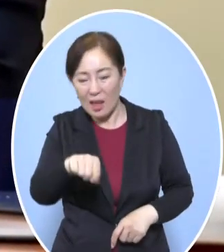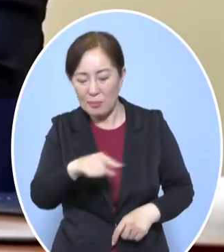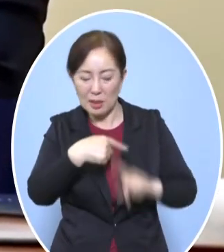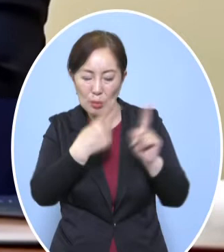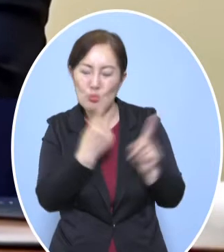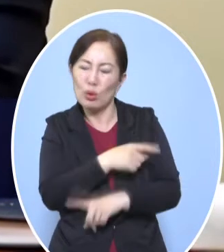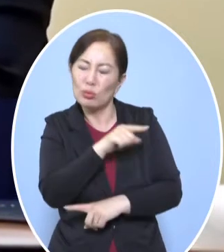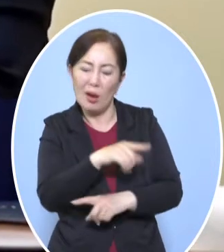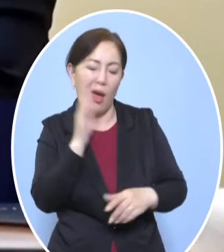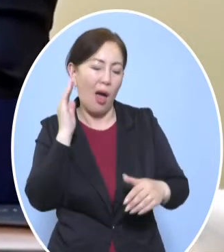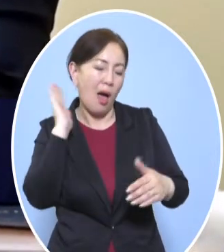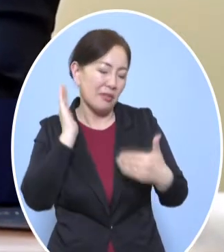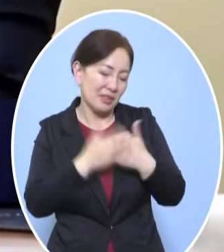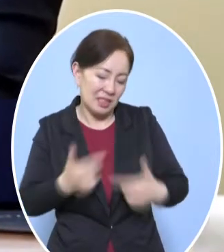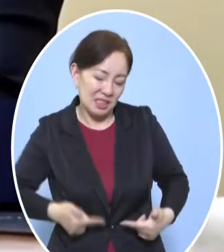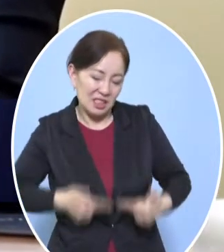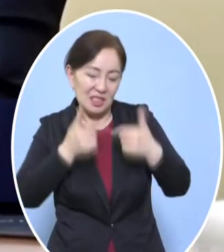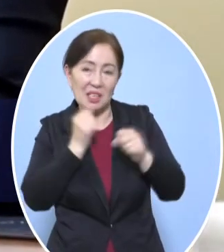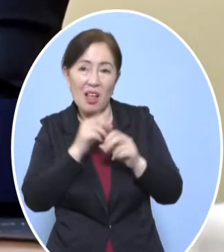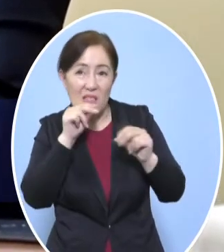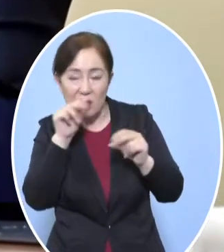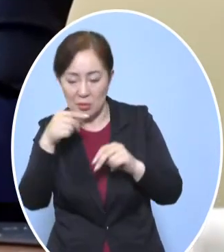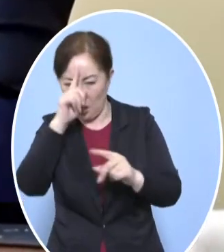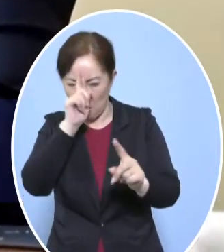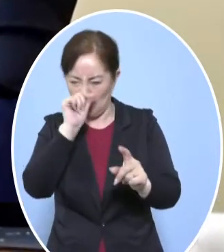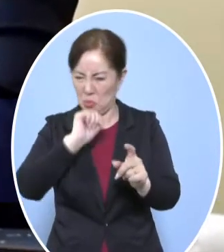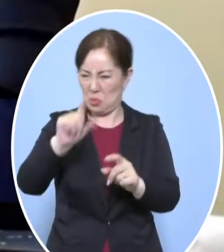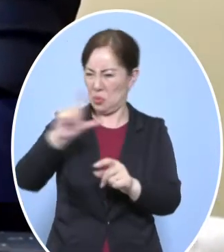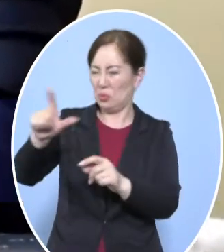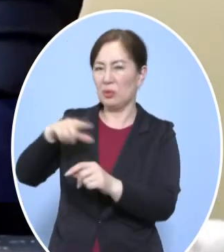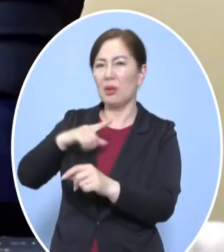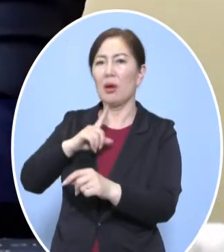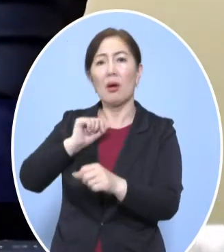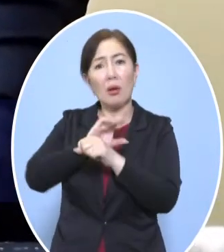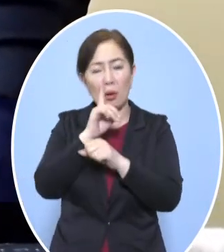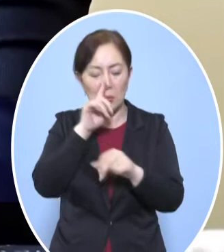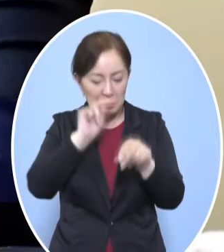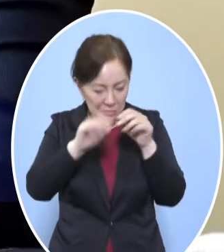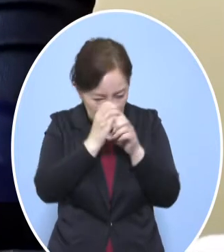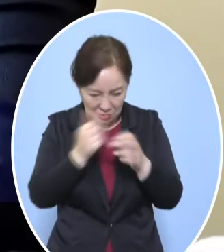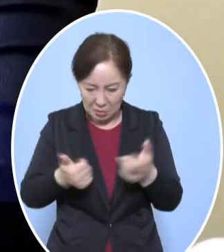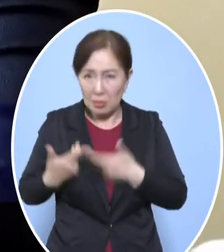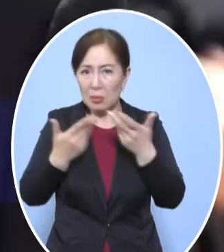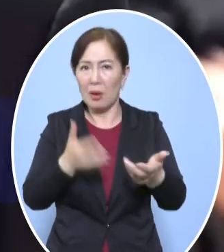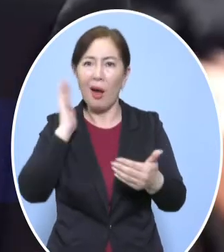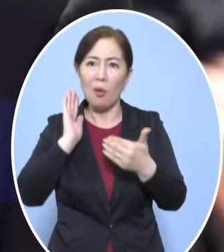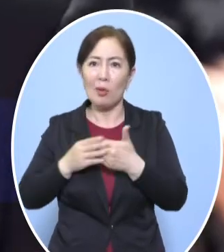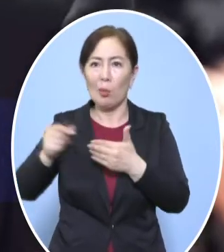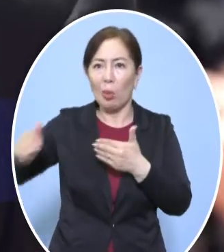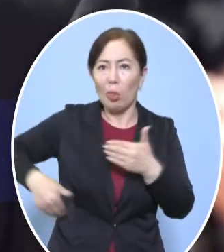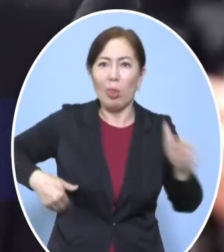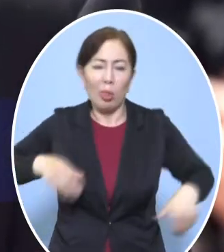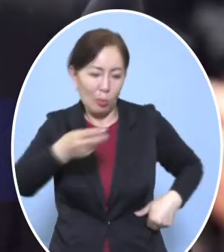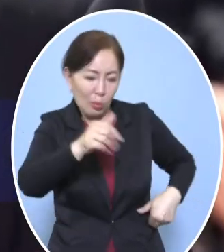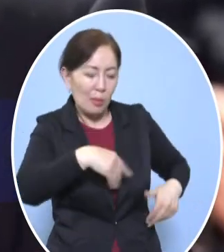газраас авилгын эсрэг тэмцэд үрнүүлж байгаатай холбоотуулан эмнэлгүүдийг өндөр үнэтэй COVID-19 шинжилгээний ил хурдлаар хангахын тулд авилга авсан